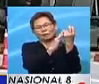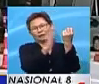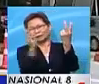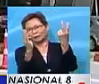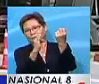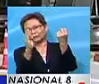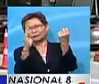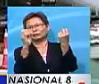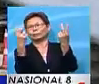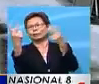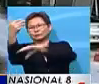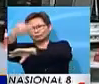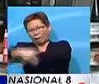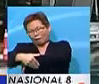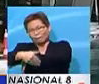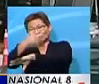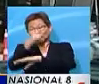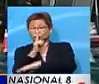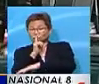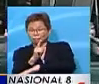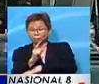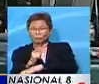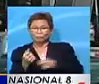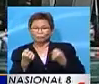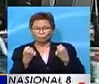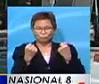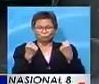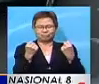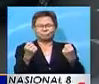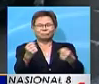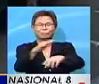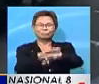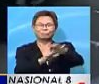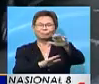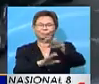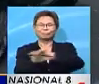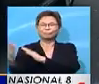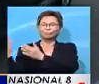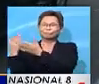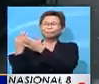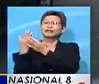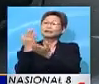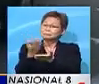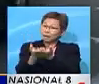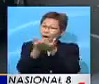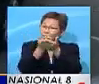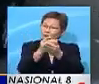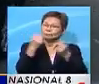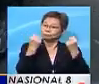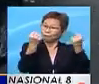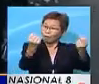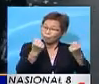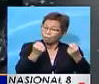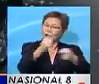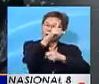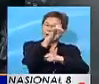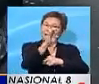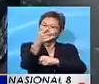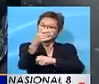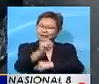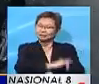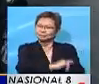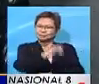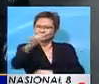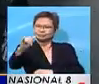12 tengah malam bagi memastikan perjalanan yang lebih selesa beliau menyarankan pengguna lebuh Raya menggunakan lebuh Raya lekas bagi